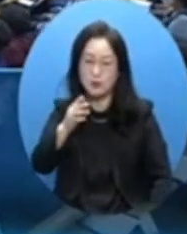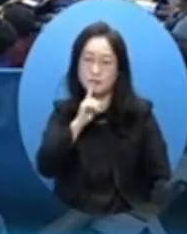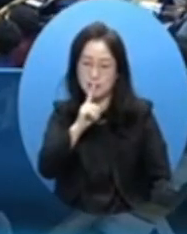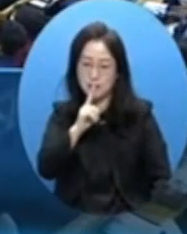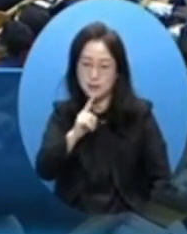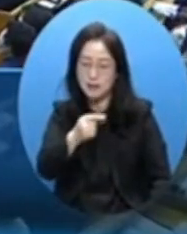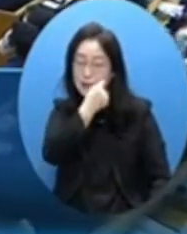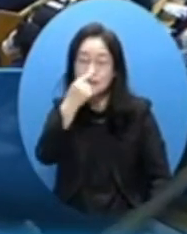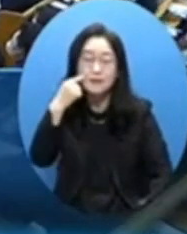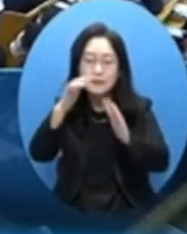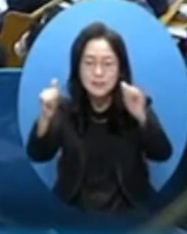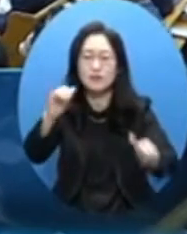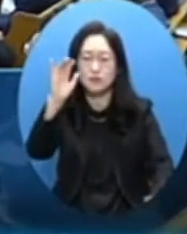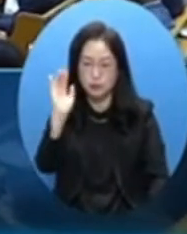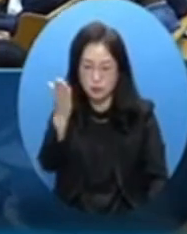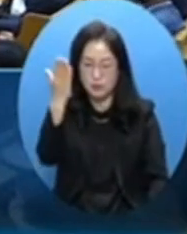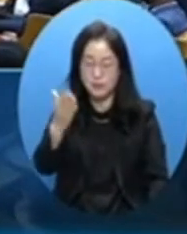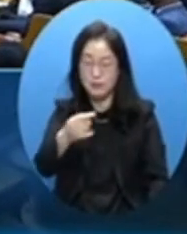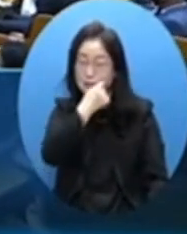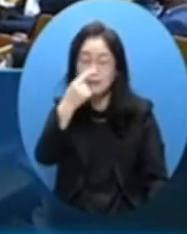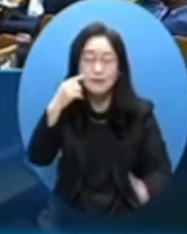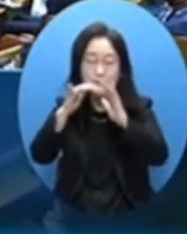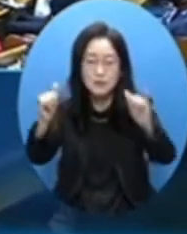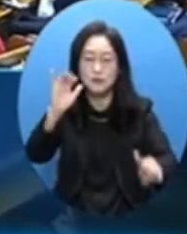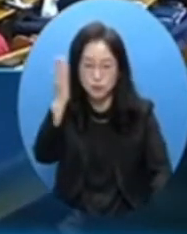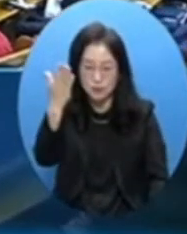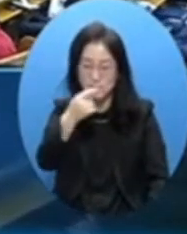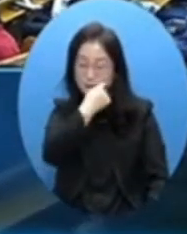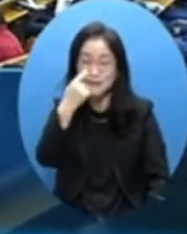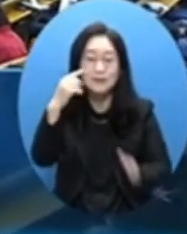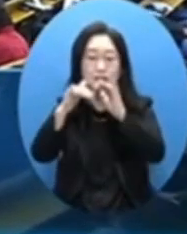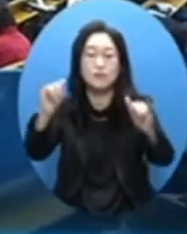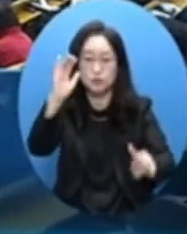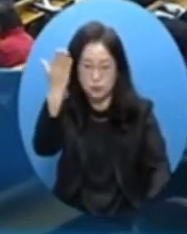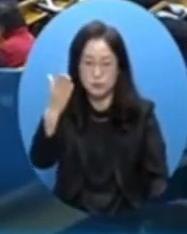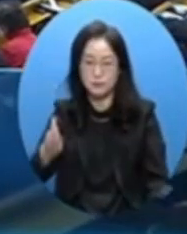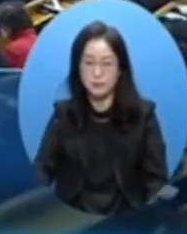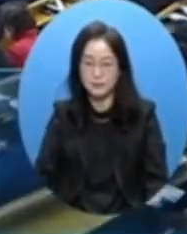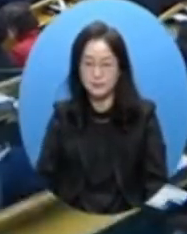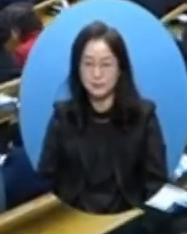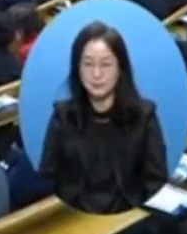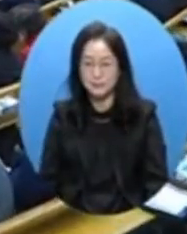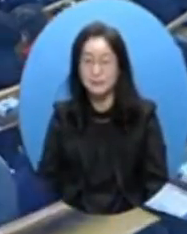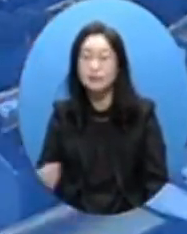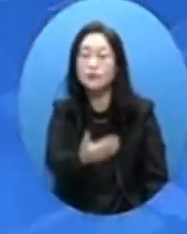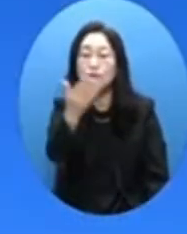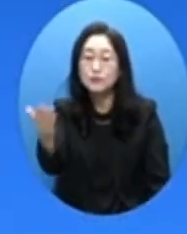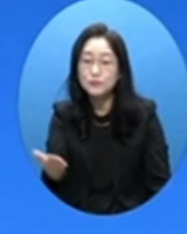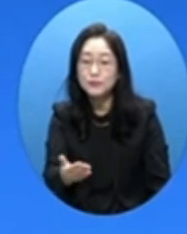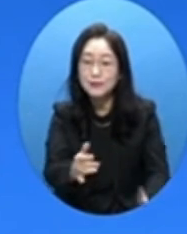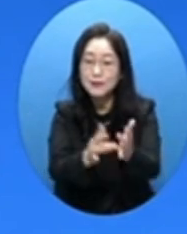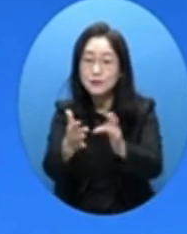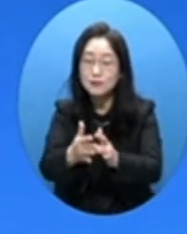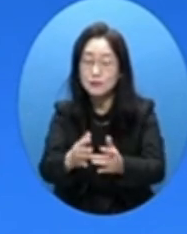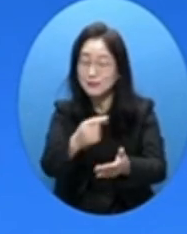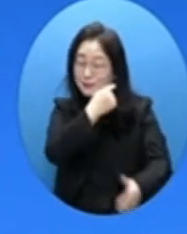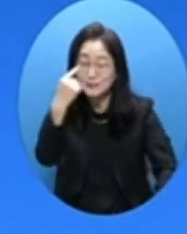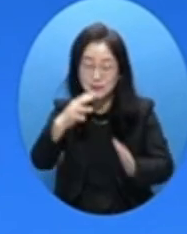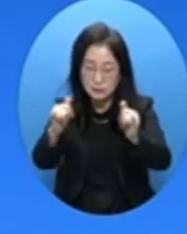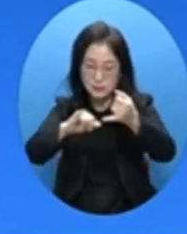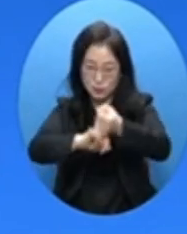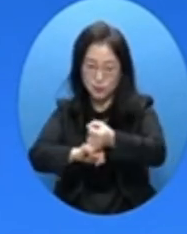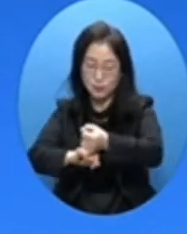내 주인이 되리라 내 주인이 되리라 내 주일이 되리라 여러분 예수님의 증인으로 살아야